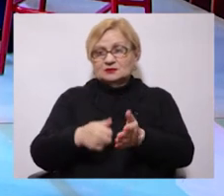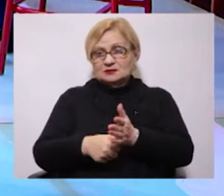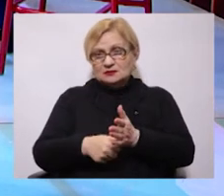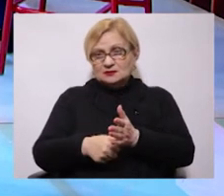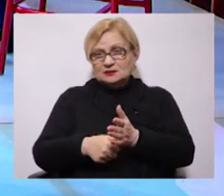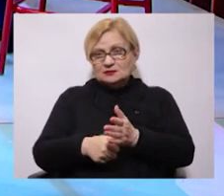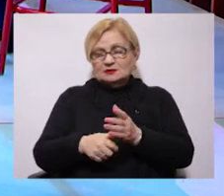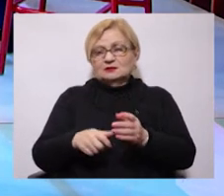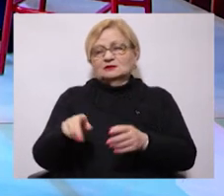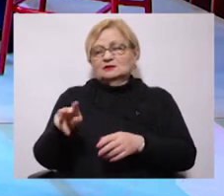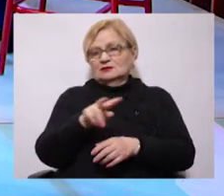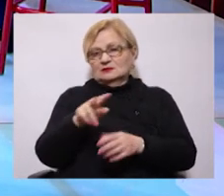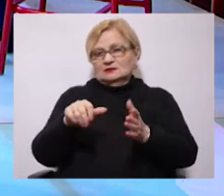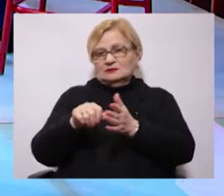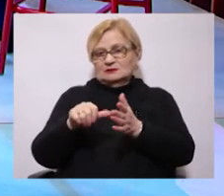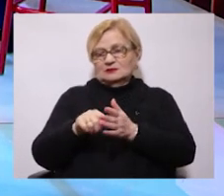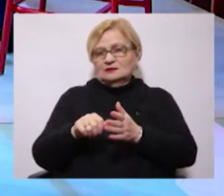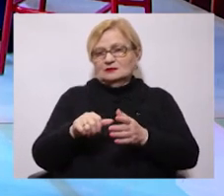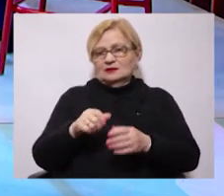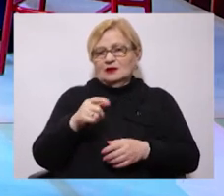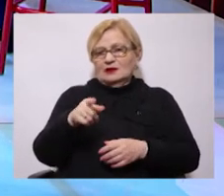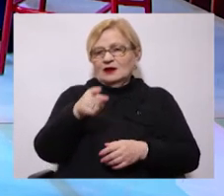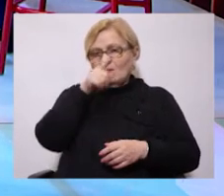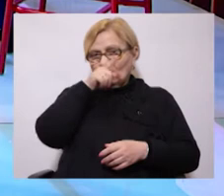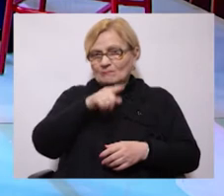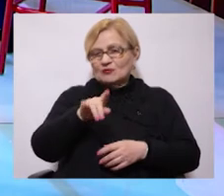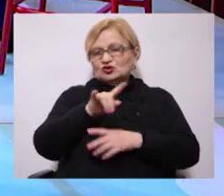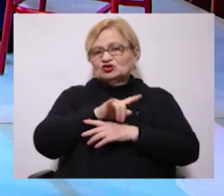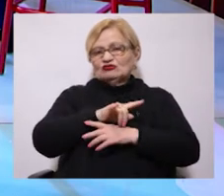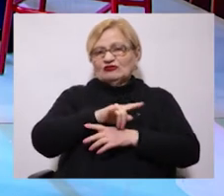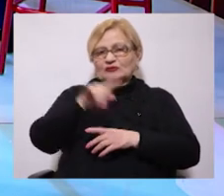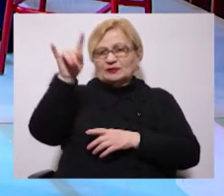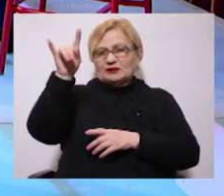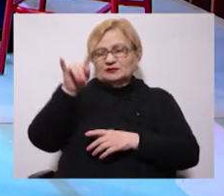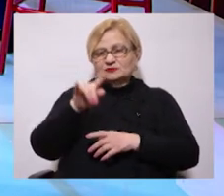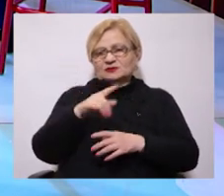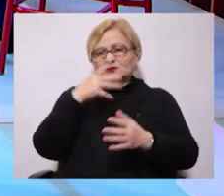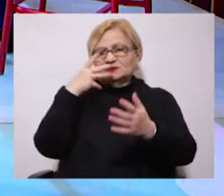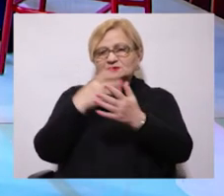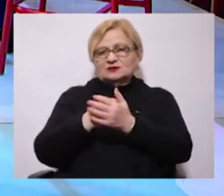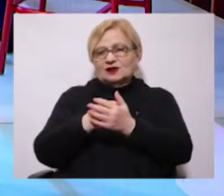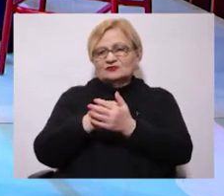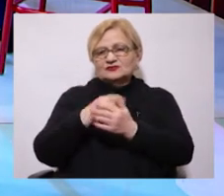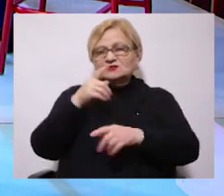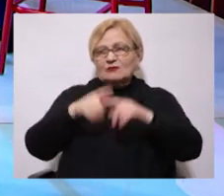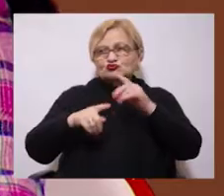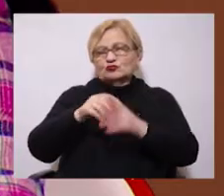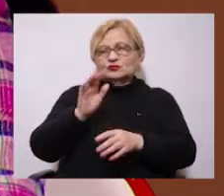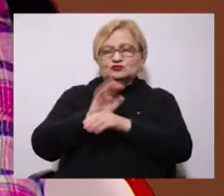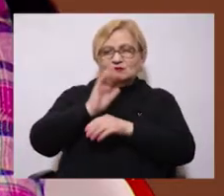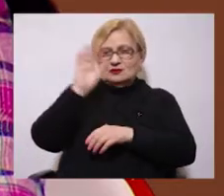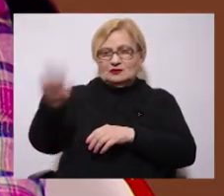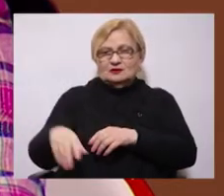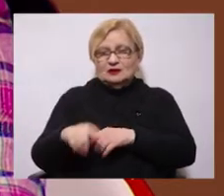თავისი მშობლების დახმარებით მან მარტორქა ჩასვა თვითფრინავში და თავის სამშობლოში გაგზავნა.